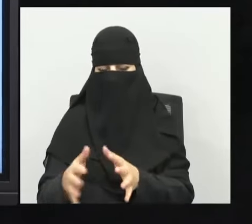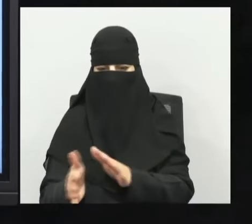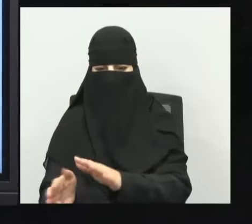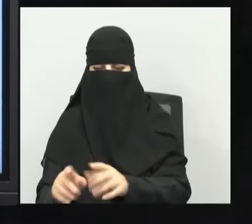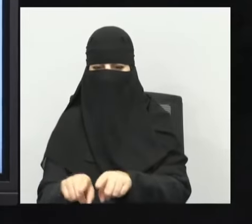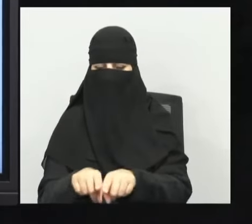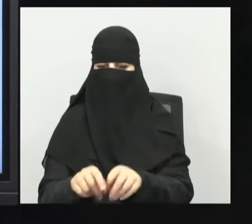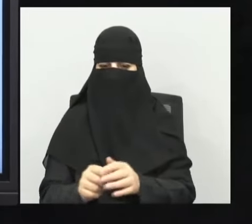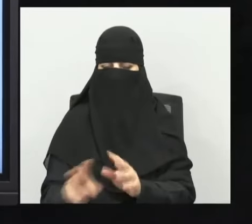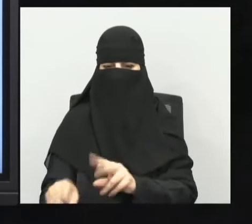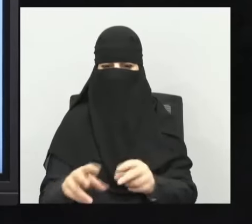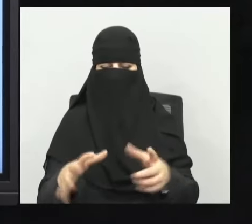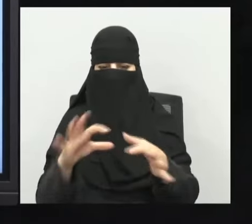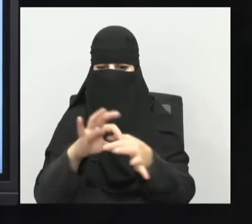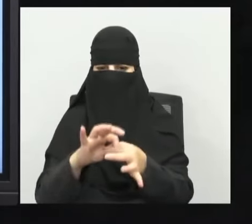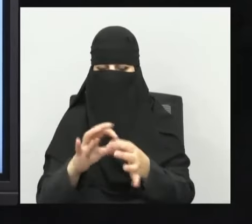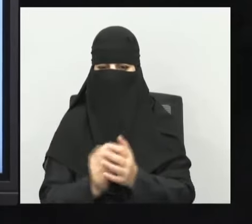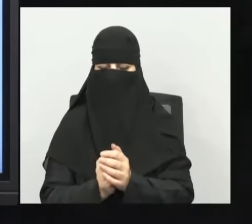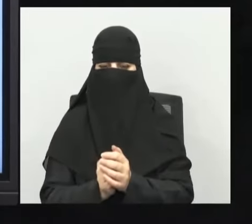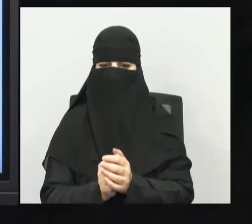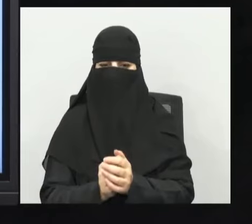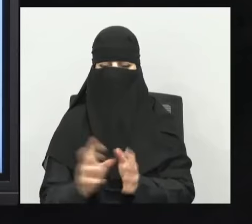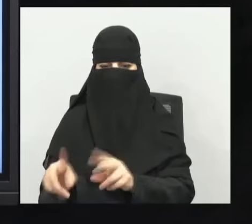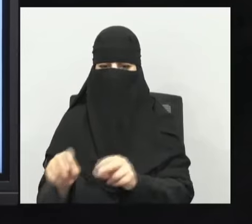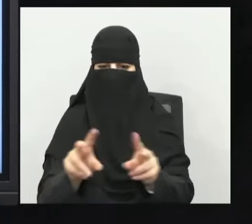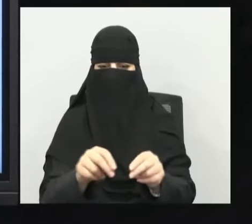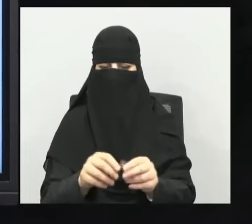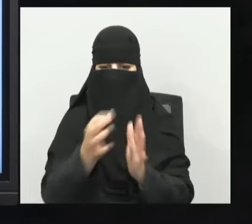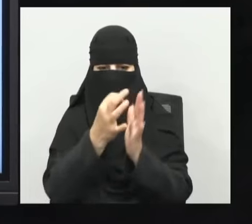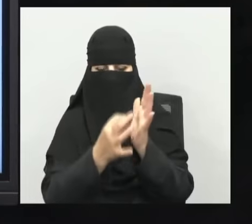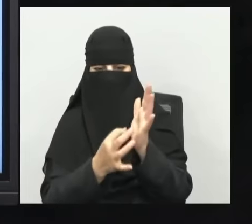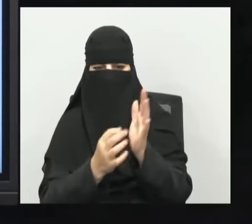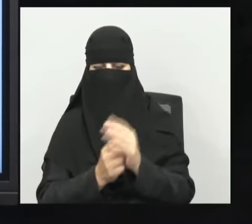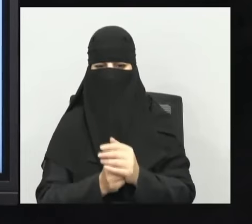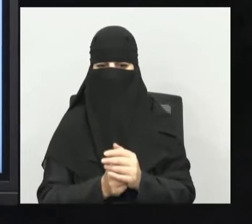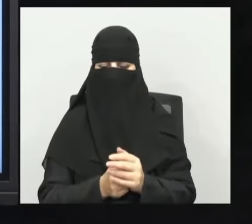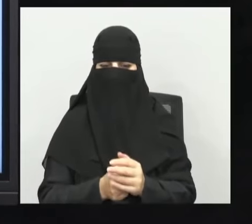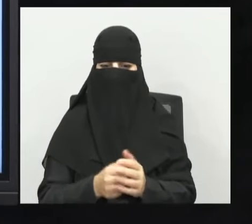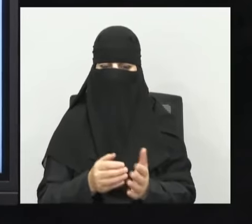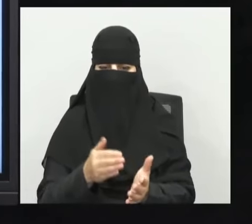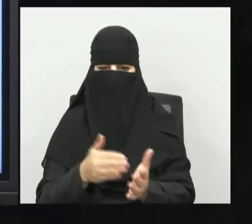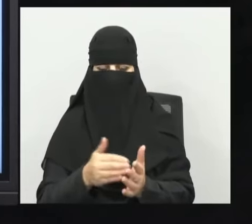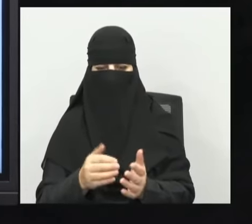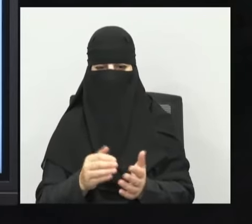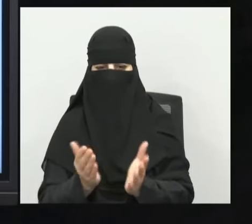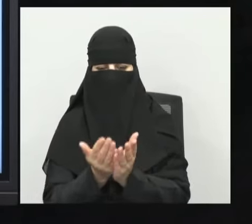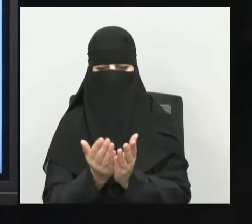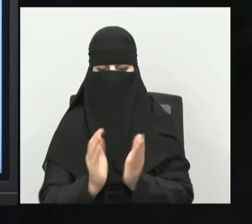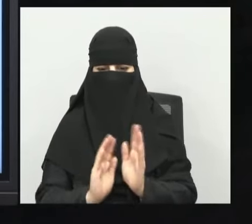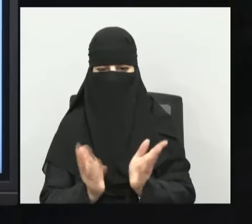الجدول وبعض العناصر مشتركه ابغى منكم تحلونها بنفس الطريقه بارك الله فيكم راح ان شاء الله اشيرها لكم في نهايه هذه